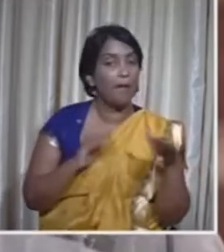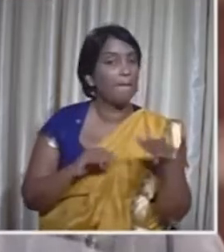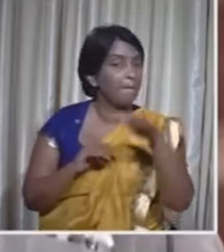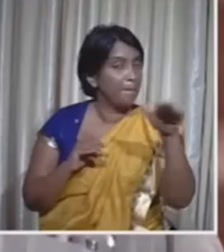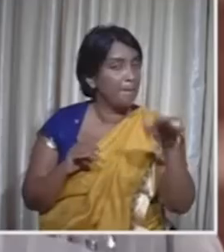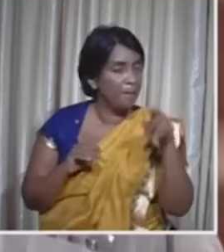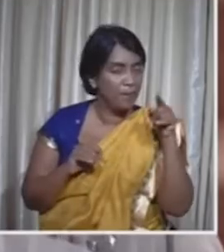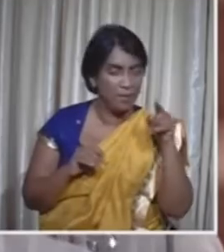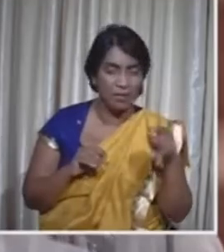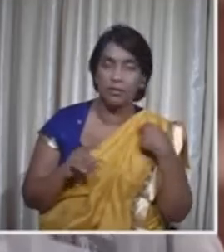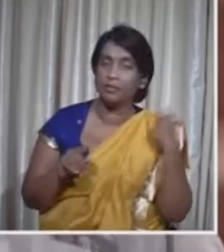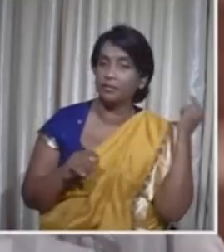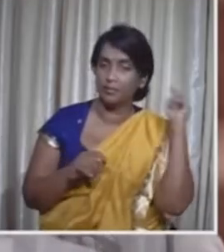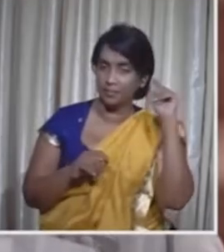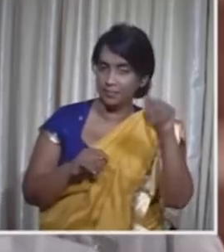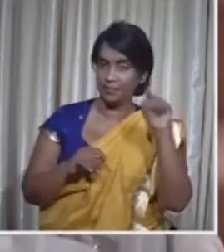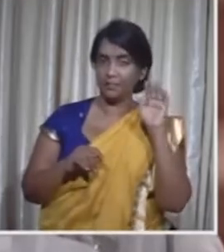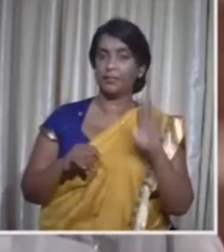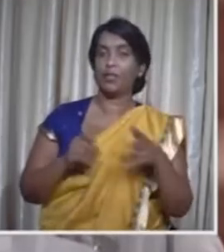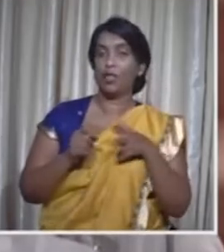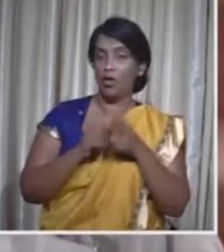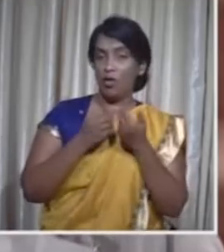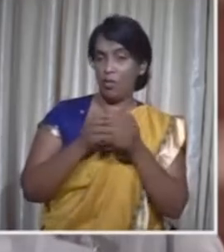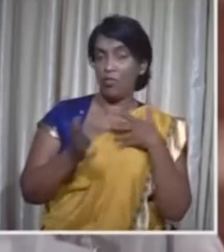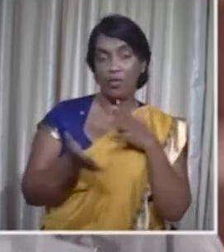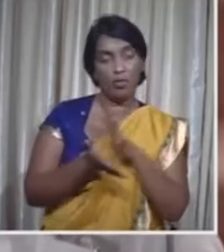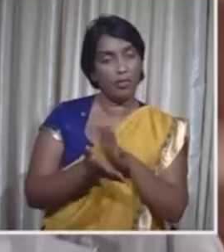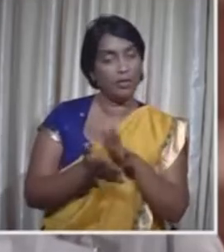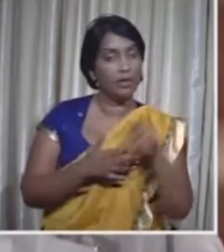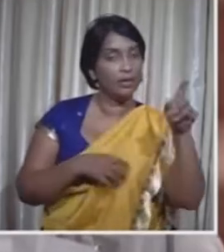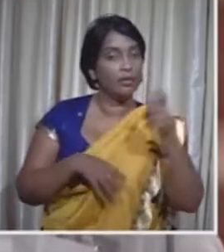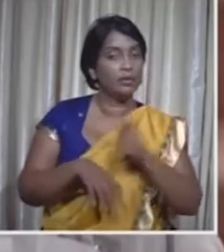வருகை தந்திருந்தார். வருகை தந்த பொழுது இந்த நாட்டிலே